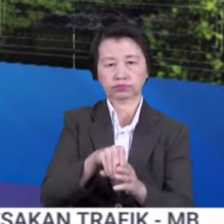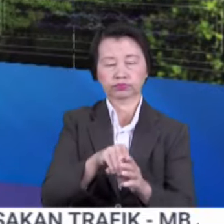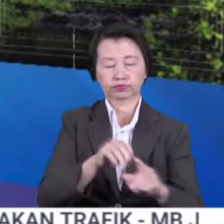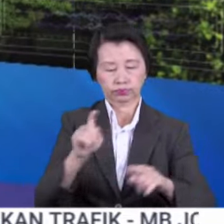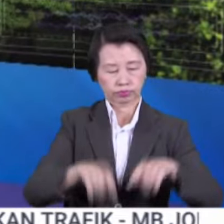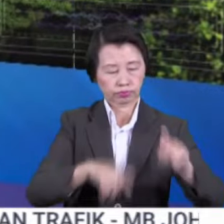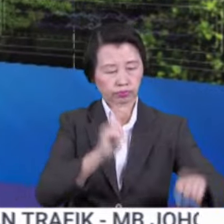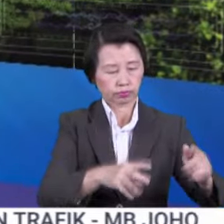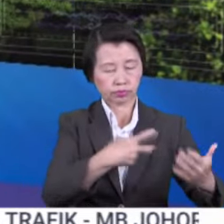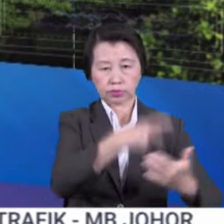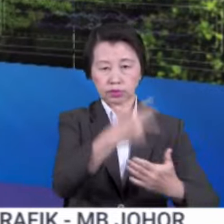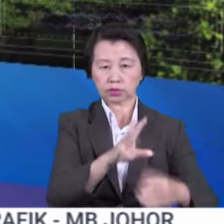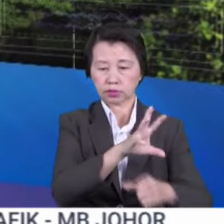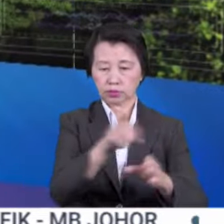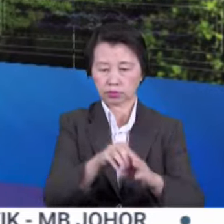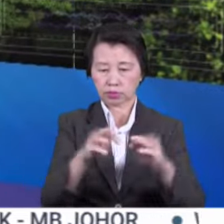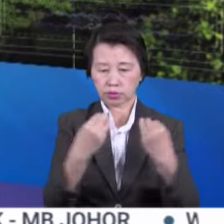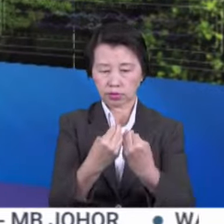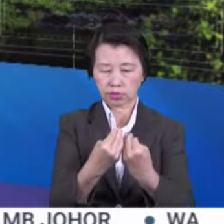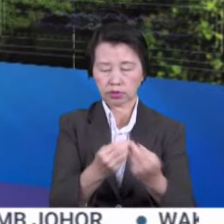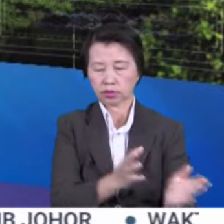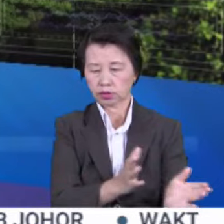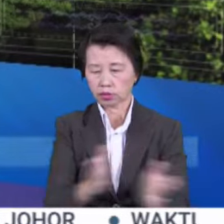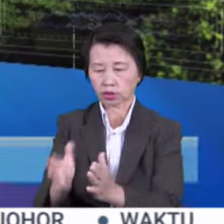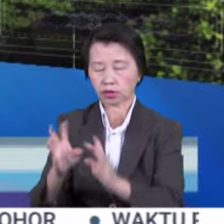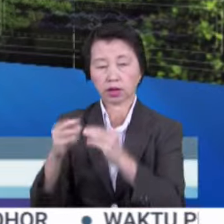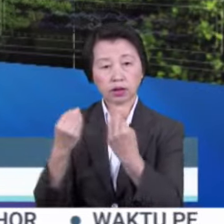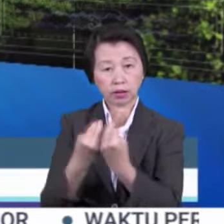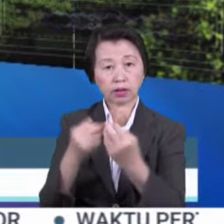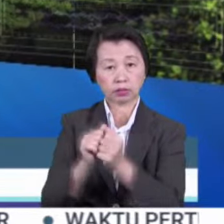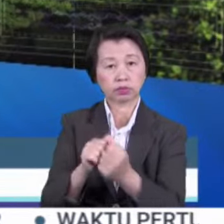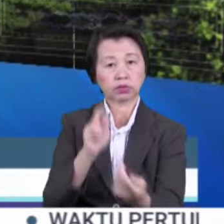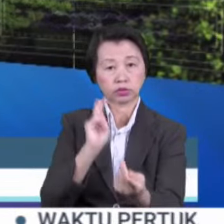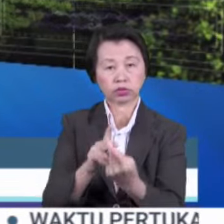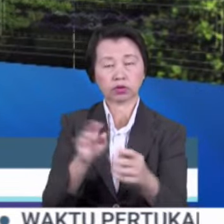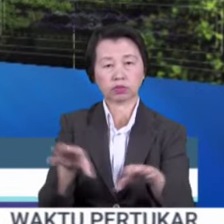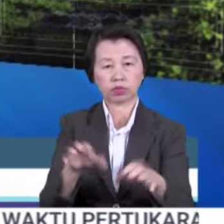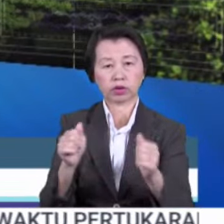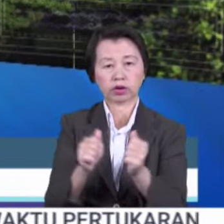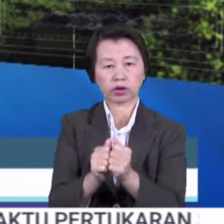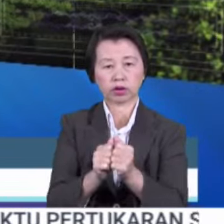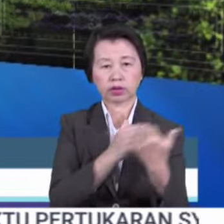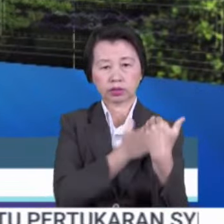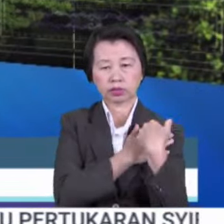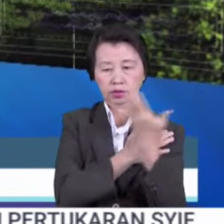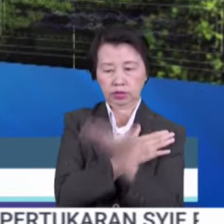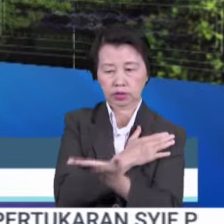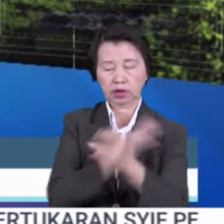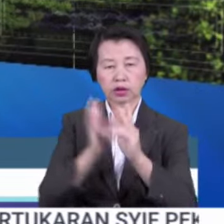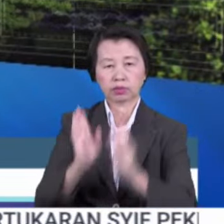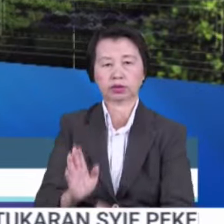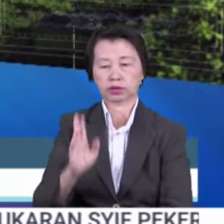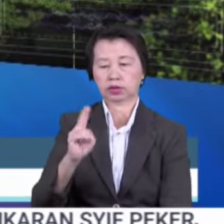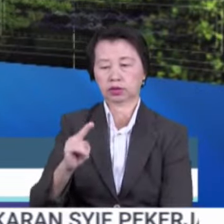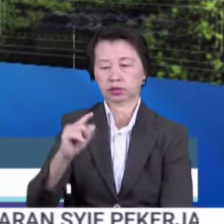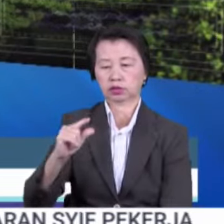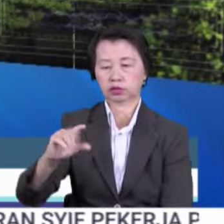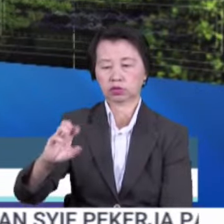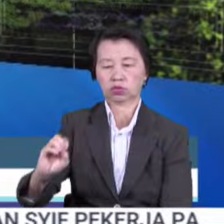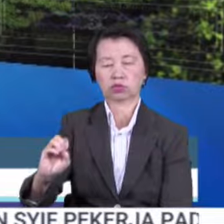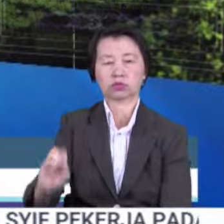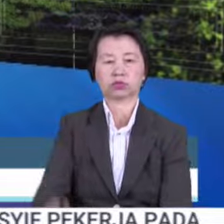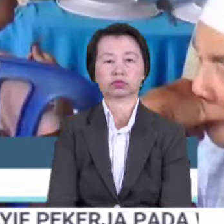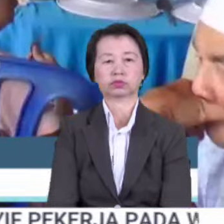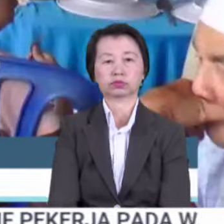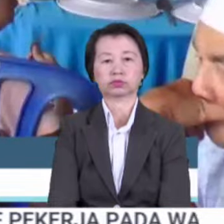program melibatkan masyarakat di rangka persatuan itu kaidah itu sesuai dilaksanakan setelah di peranannya sebagai badan bukan kerajaan